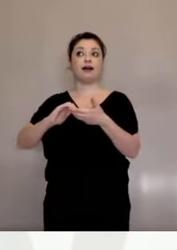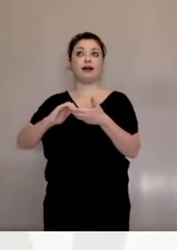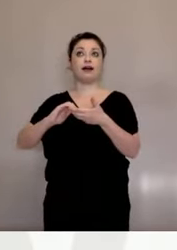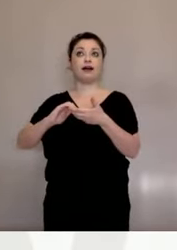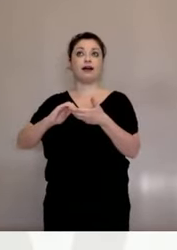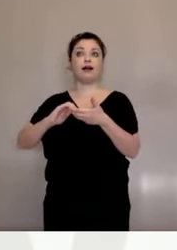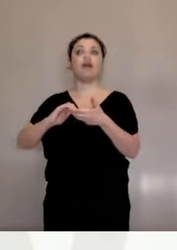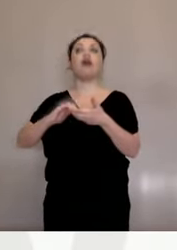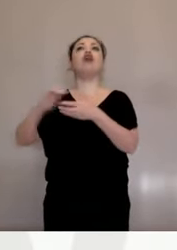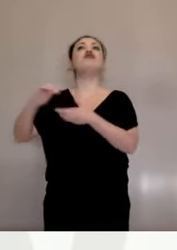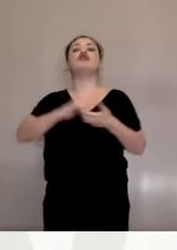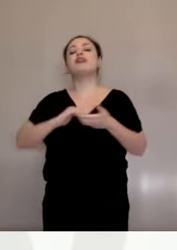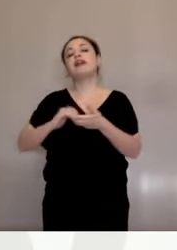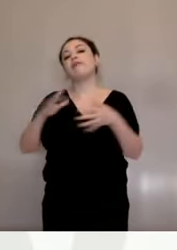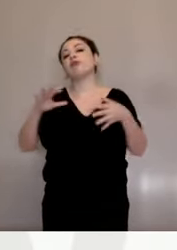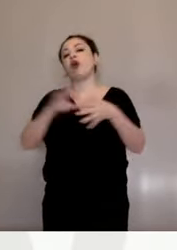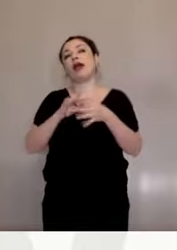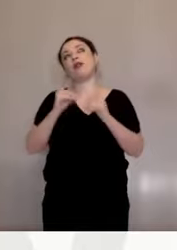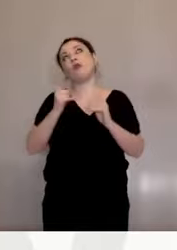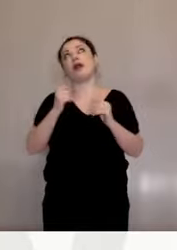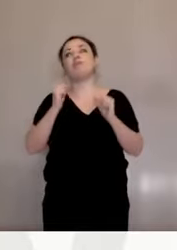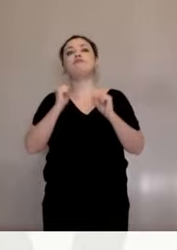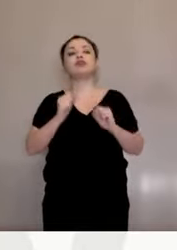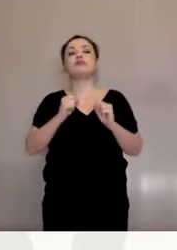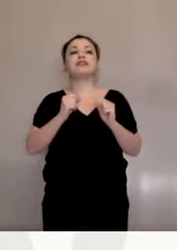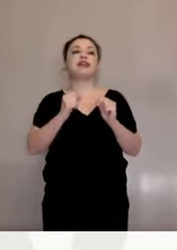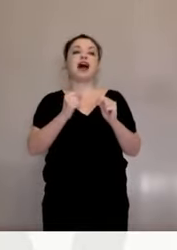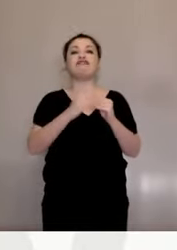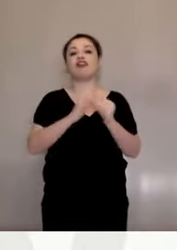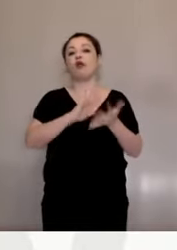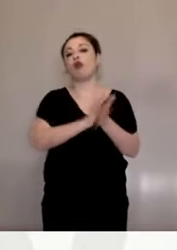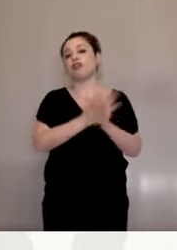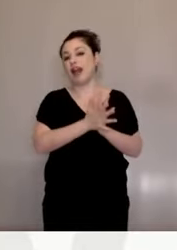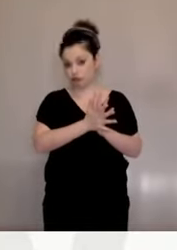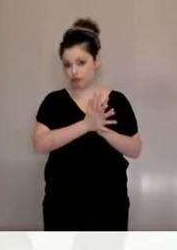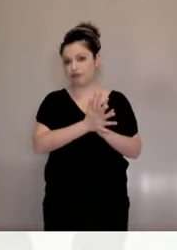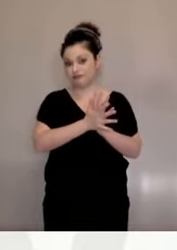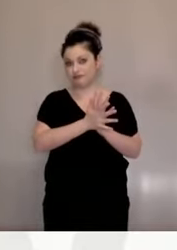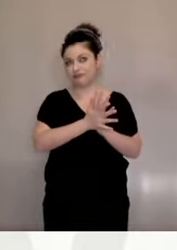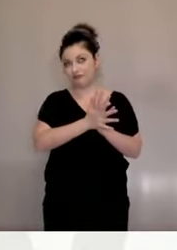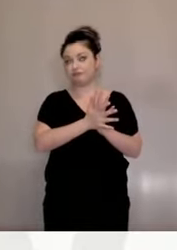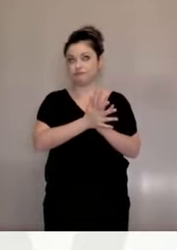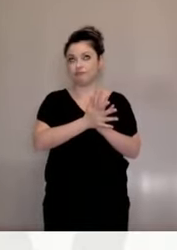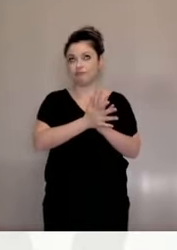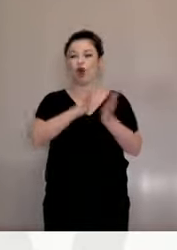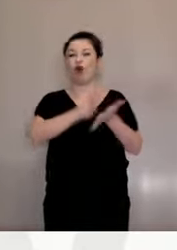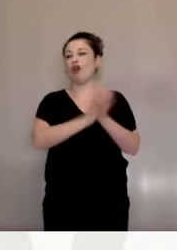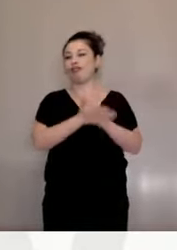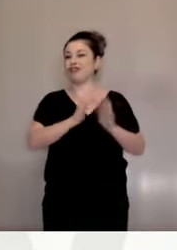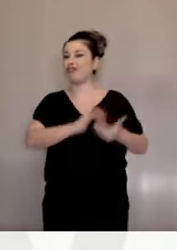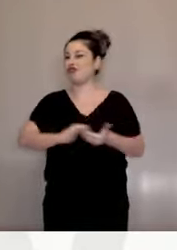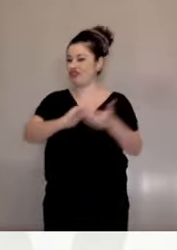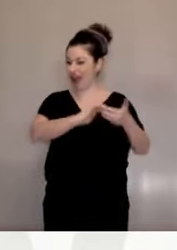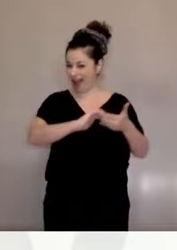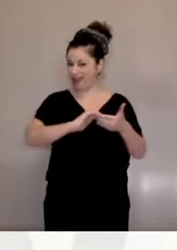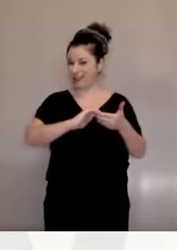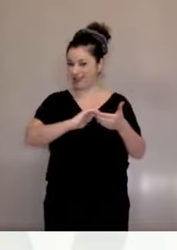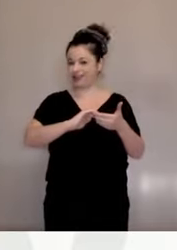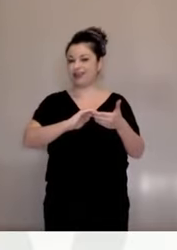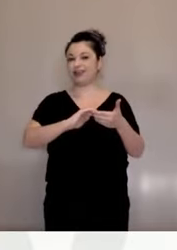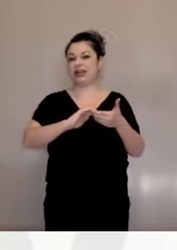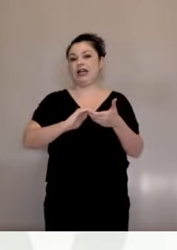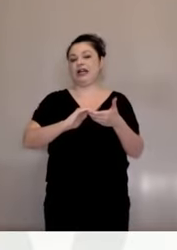contratto. Un contratto. E questa è l'idea del contratto sociale. Il Rousseau, che